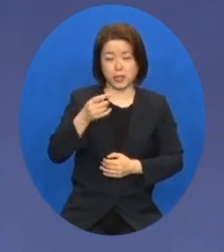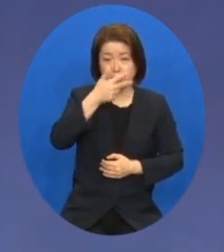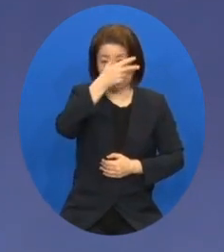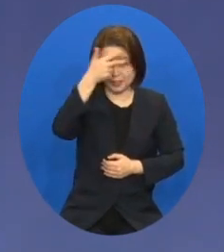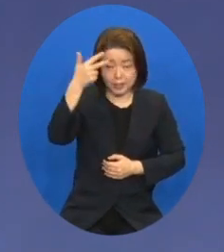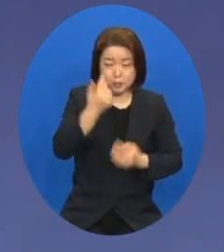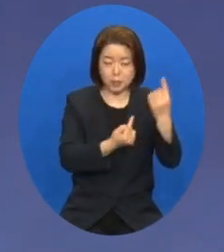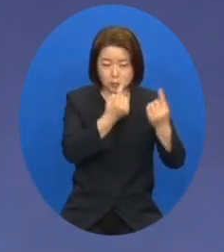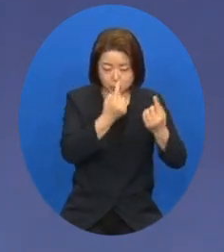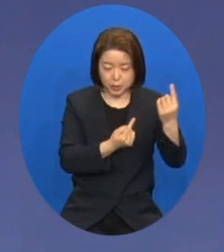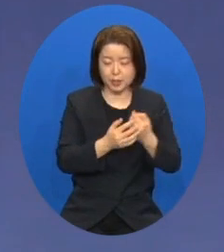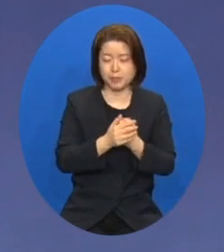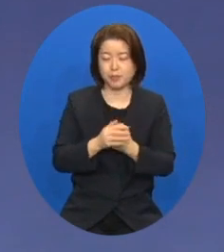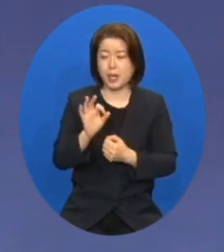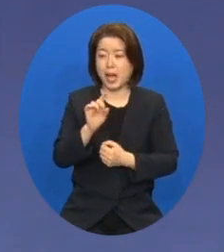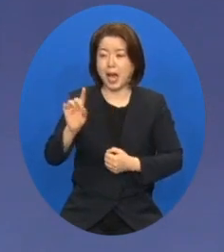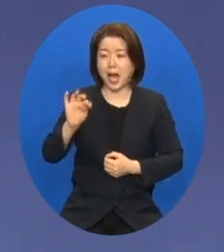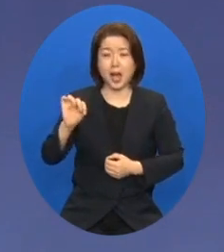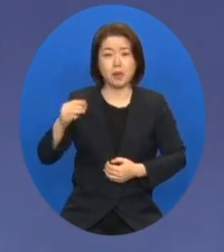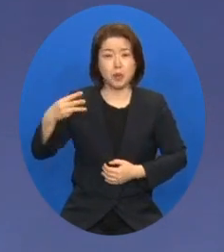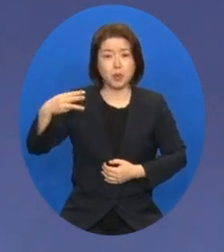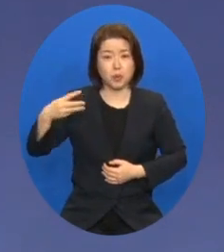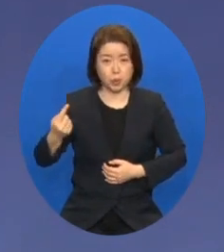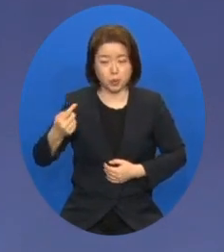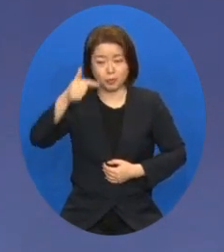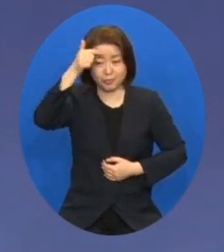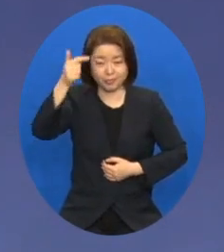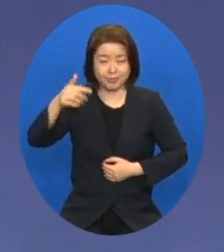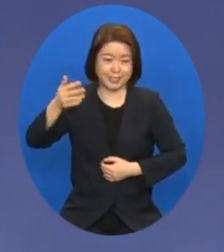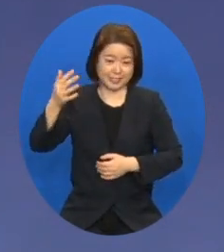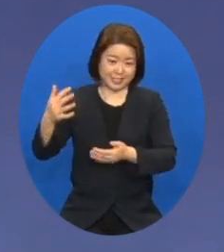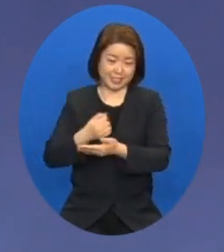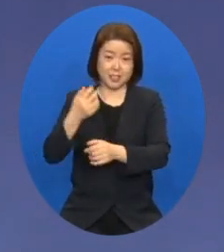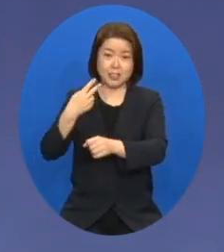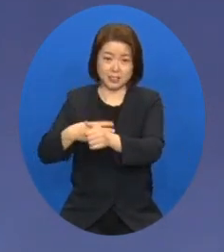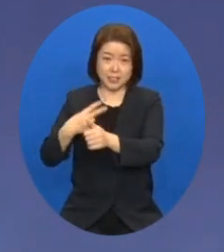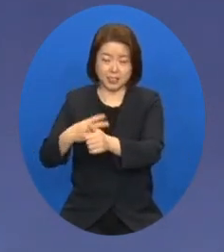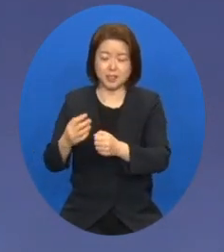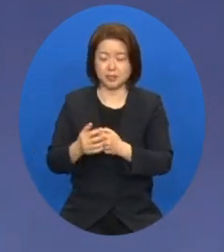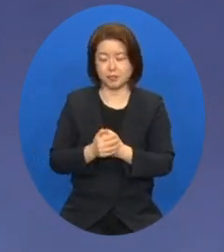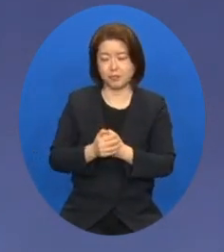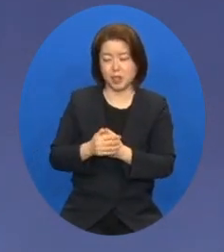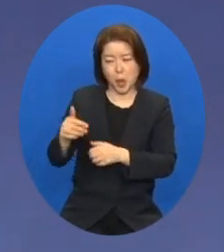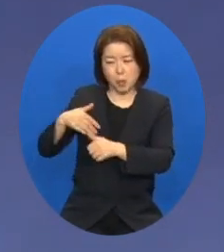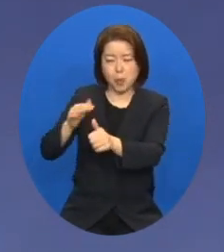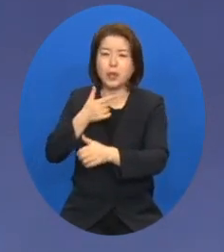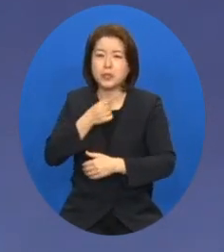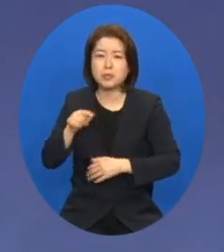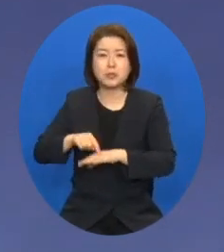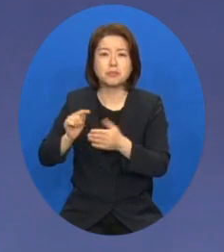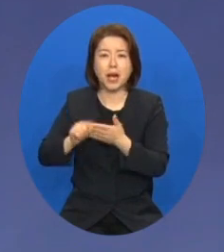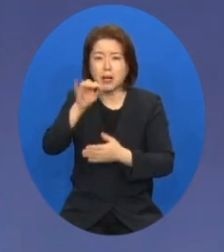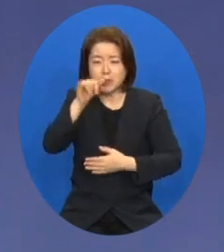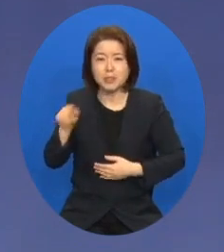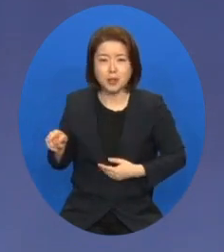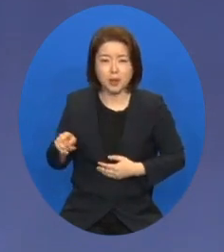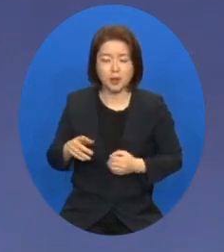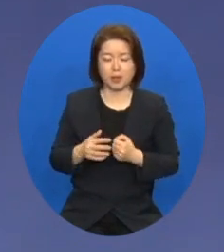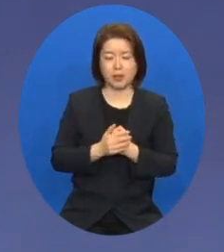를 먼저 고린도 교회에 보내려고 했습니다 아볼로는 고린도 교회의 사도바울